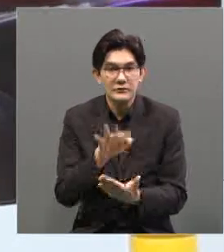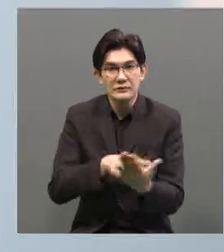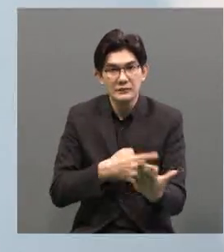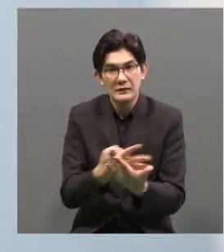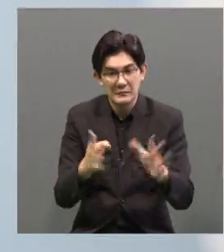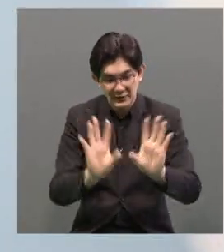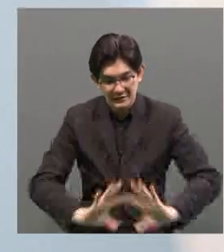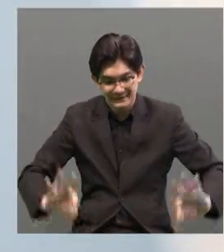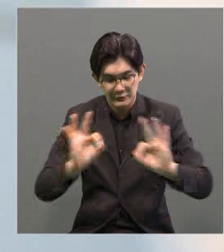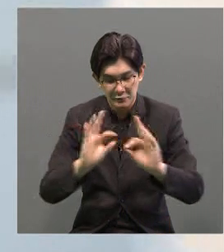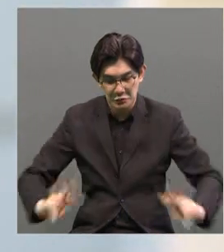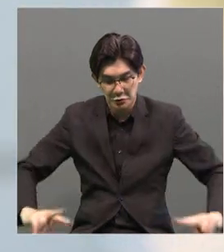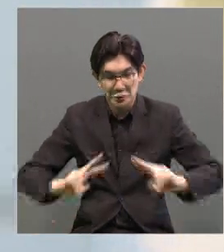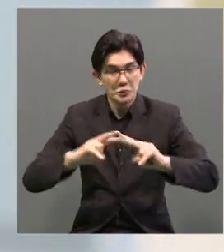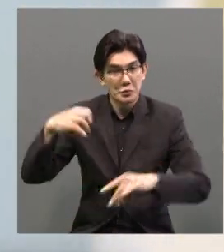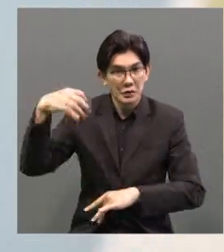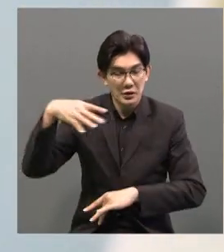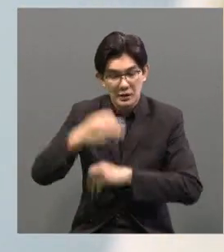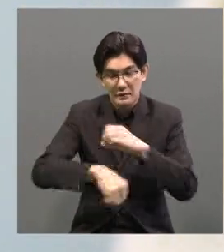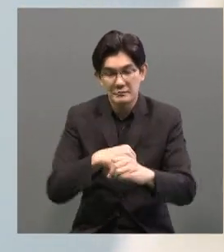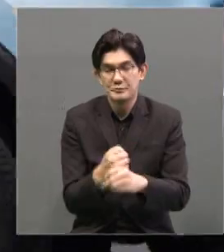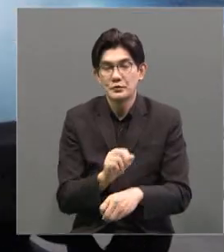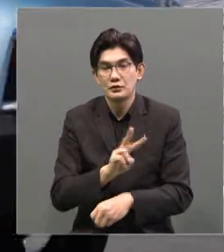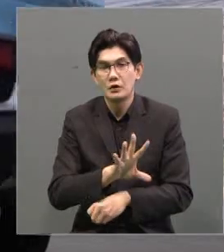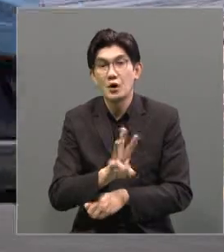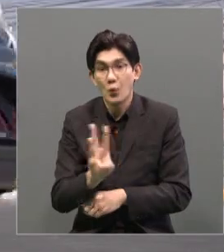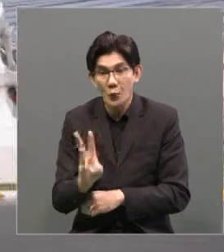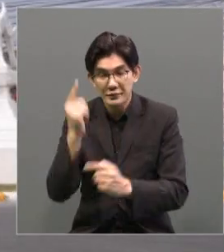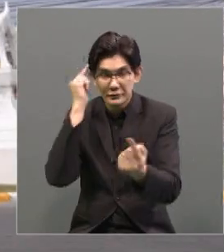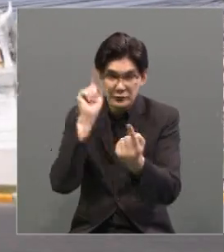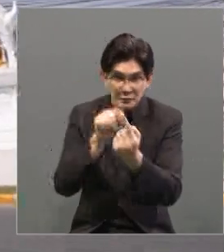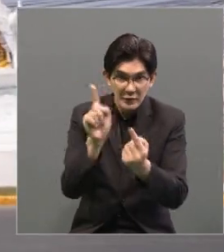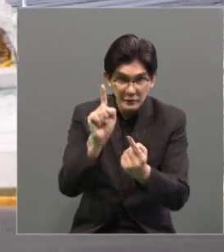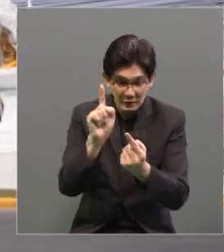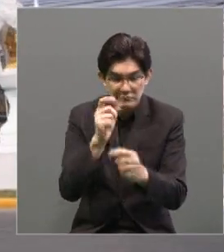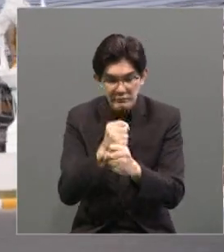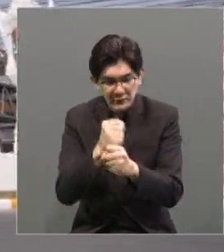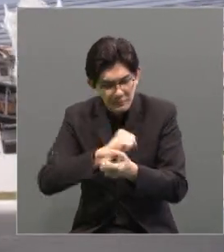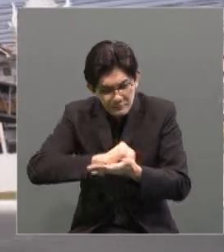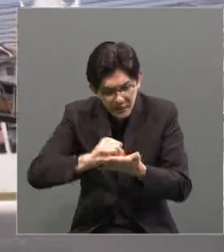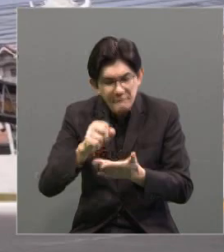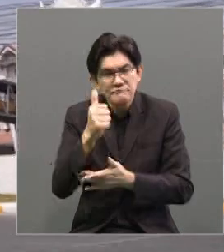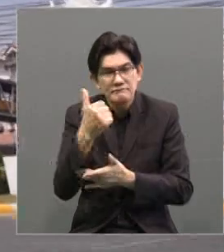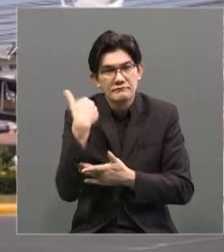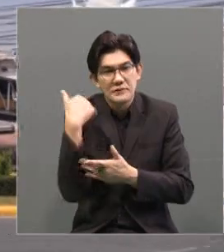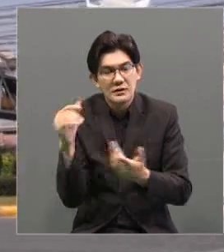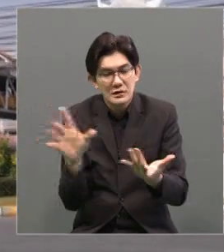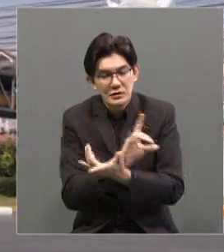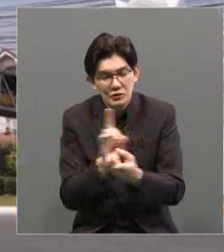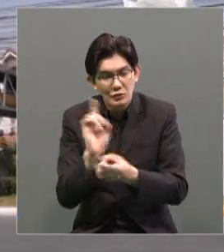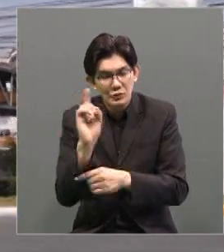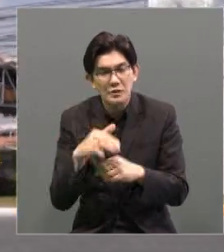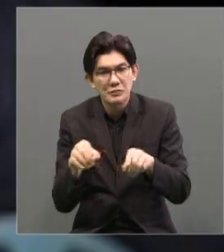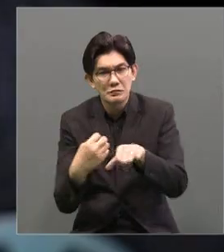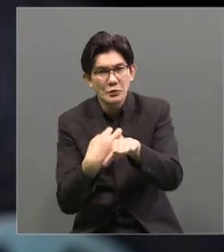คัญของกระทรวงพลังงานในปี2566ก็จะมุ่งสู่พลังงานสะอาดนะคะตอบโจทย์สังคมยุคไร้ค